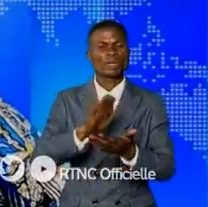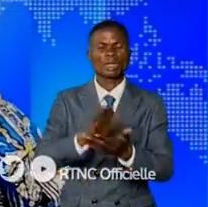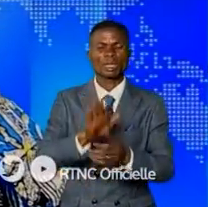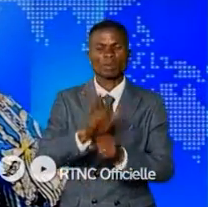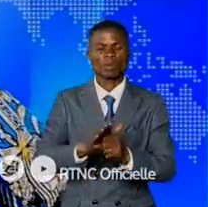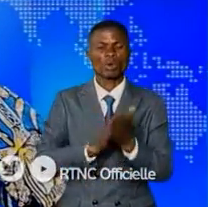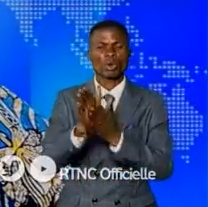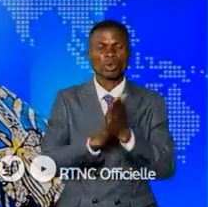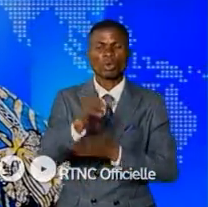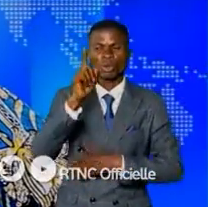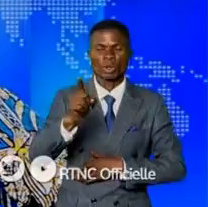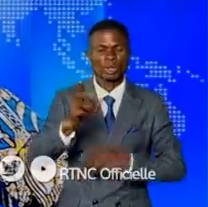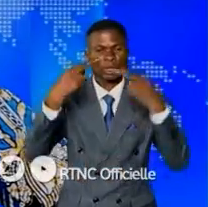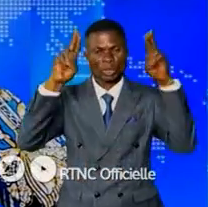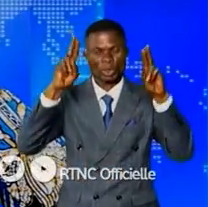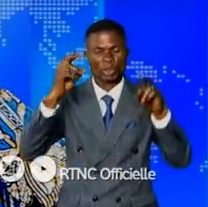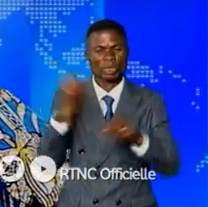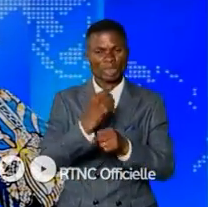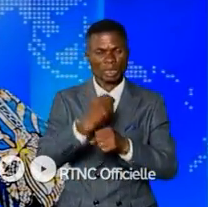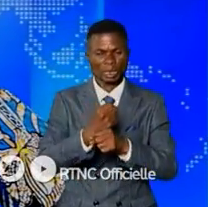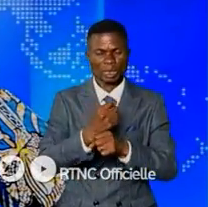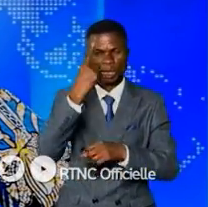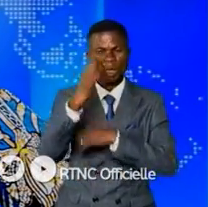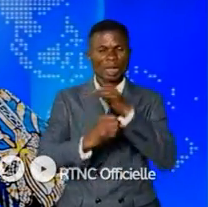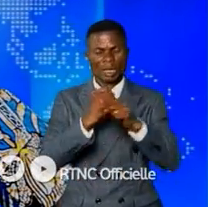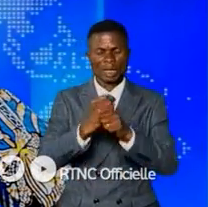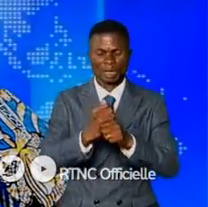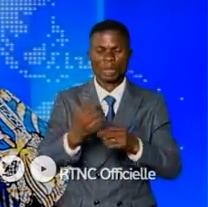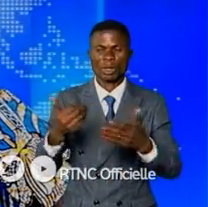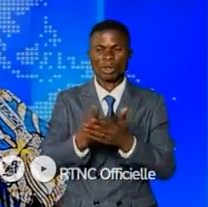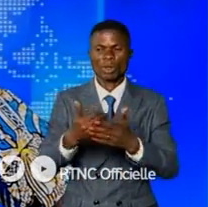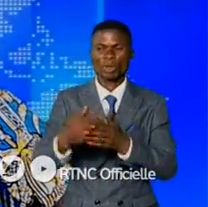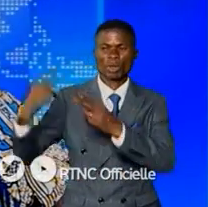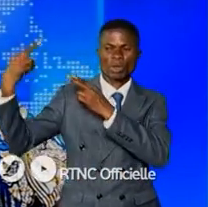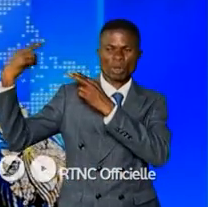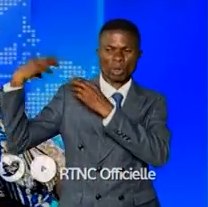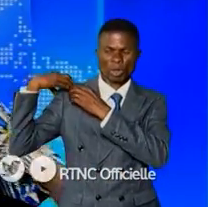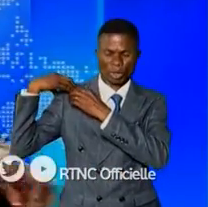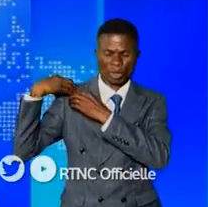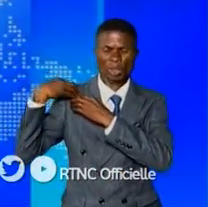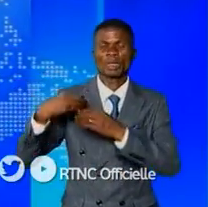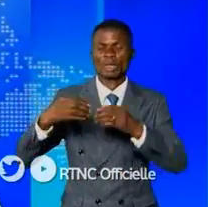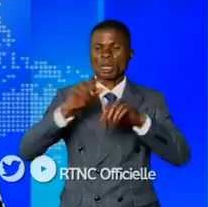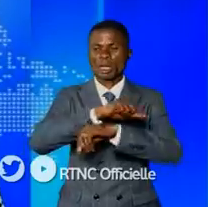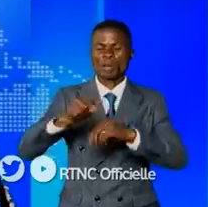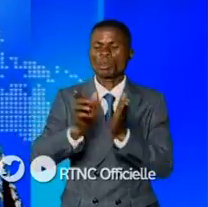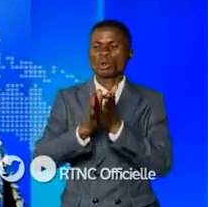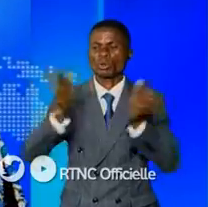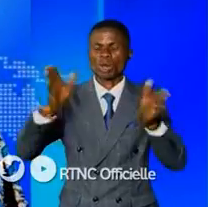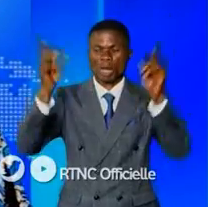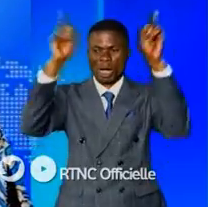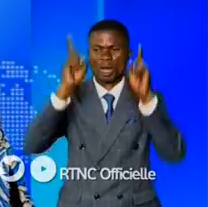et vous souhaite plein succès dans l'accomplissement de vos nouvelles et lourdes tâches à la tête de cette institution